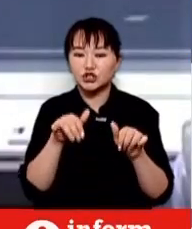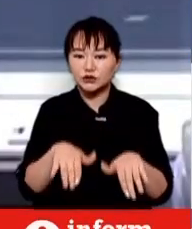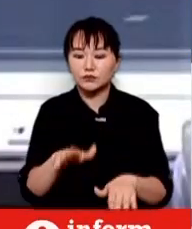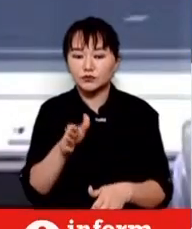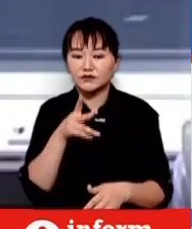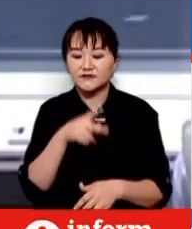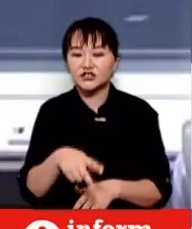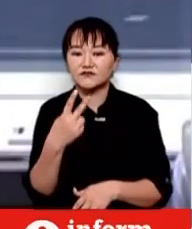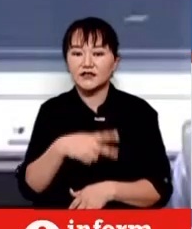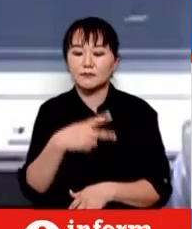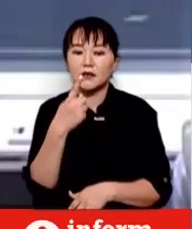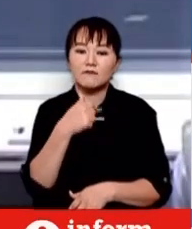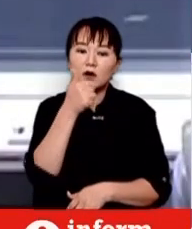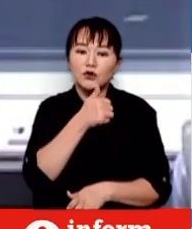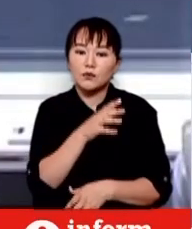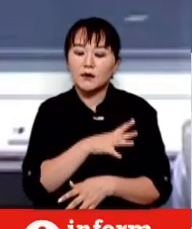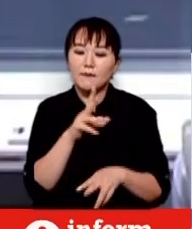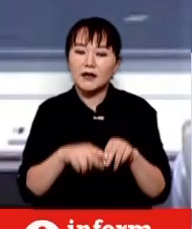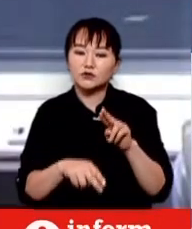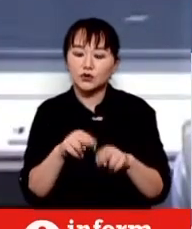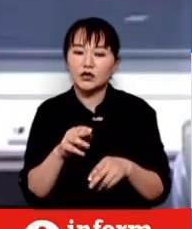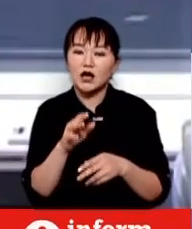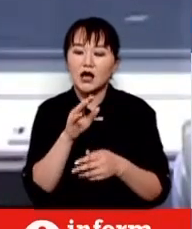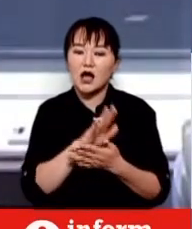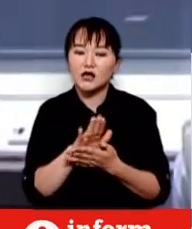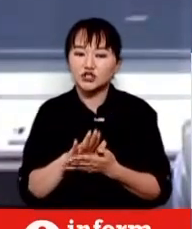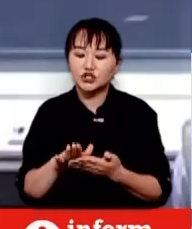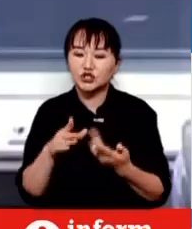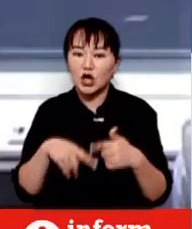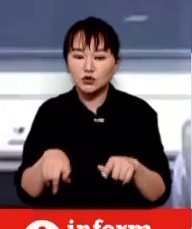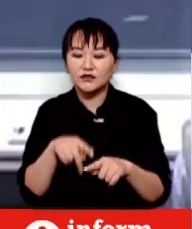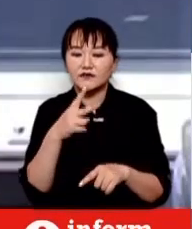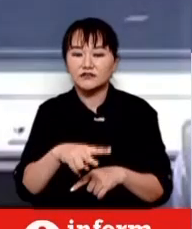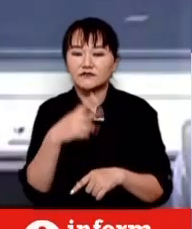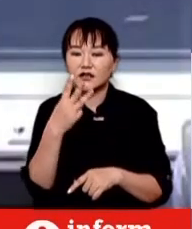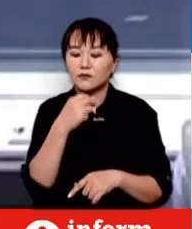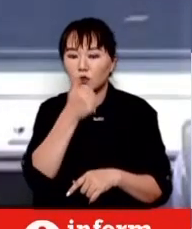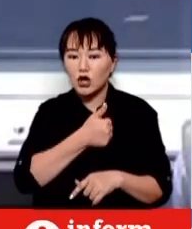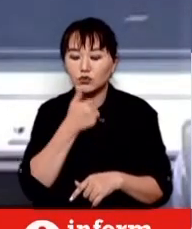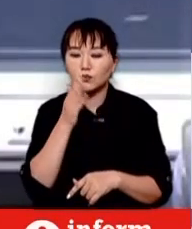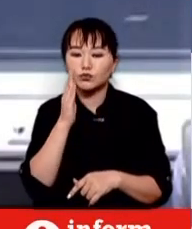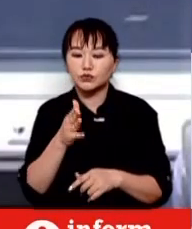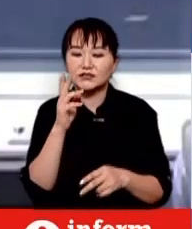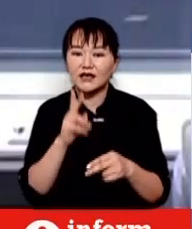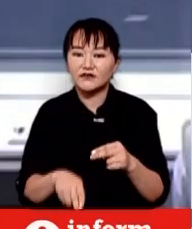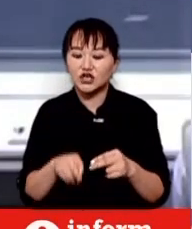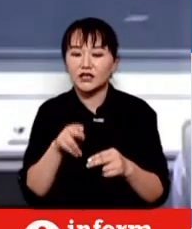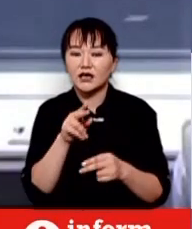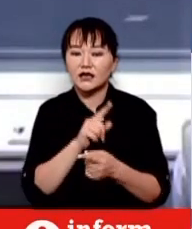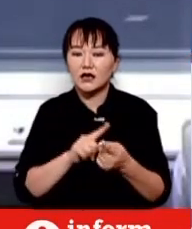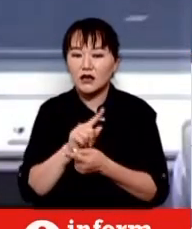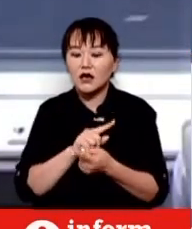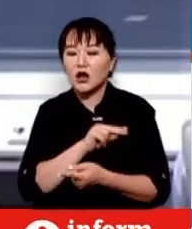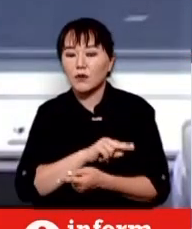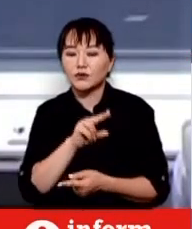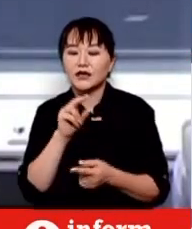В 2021 году были построены очистные сооружения. В 2023 году будут завершены рекультивационные